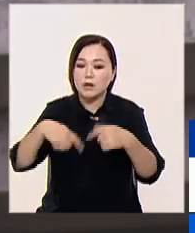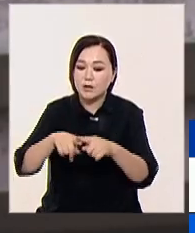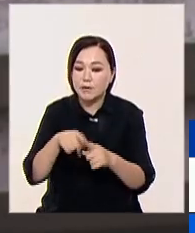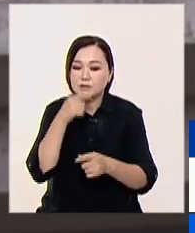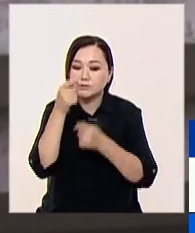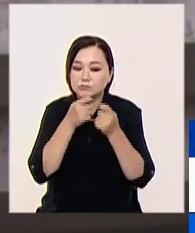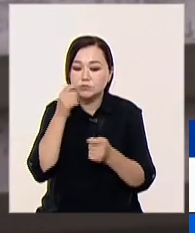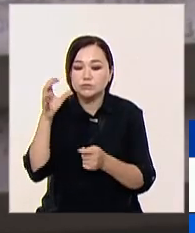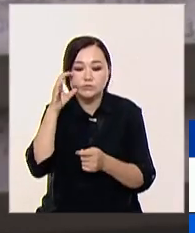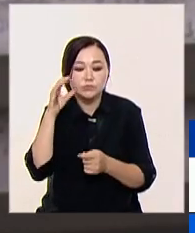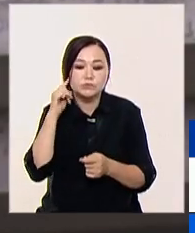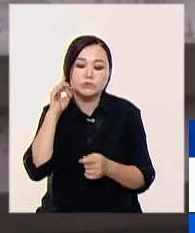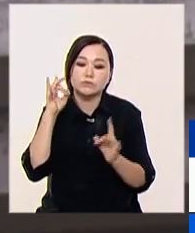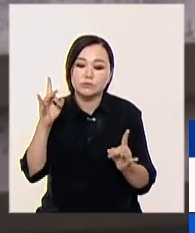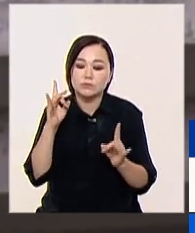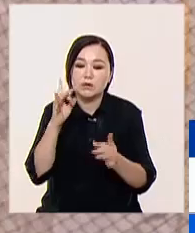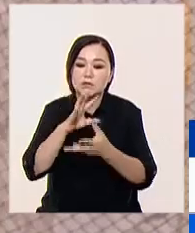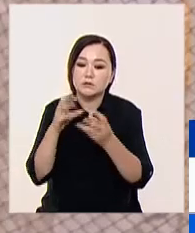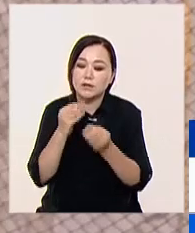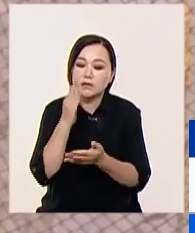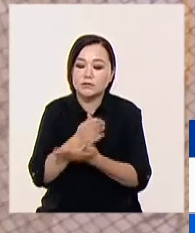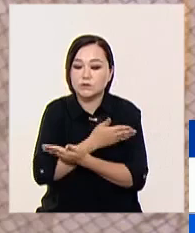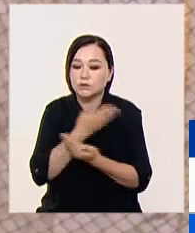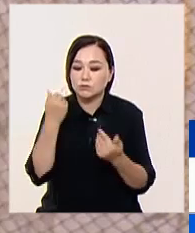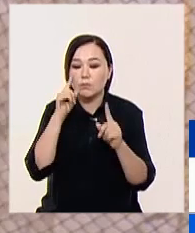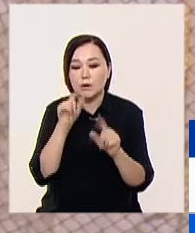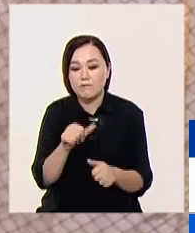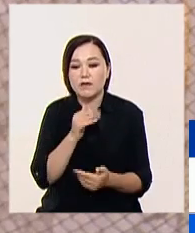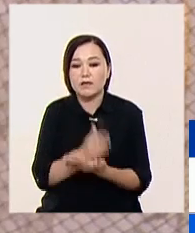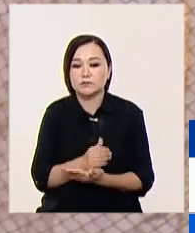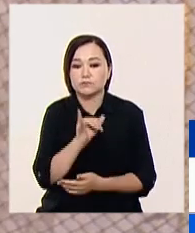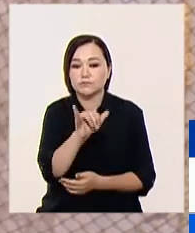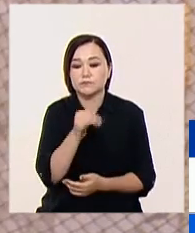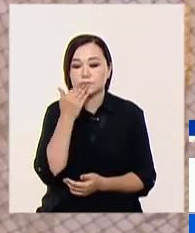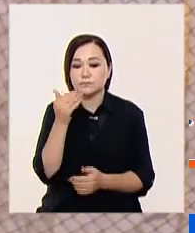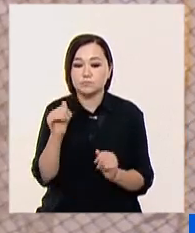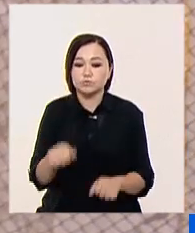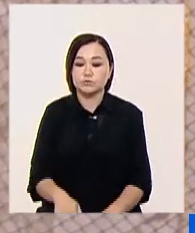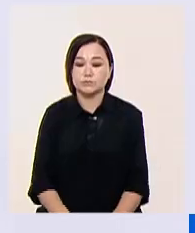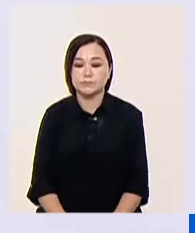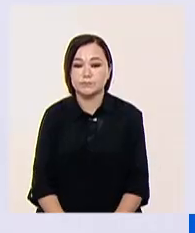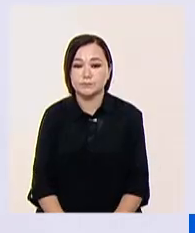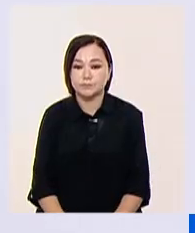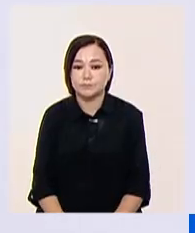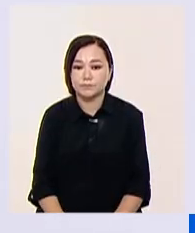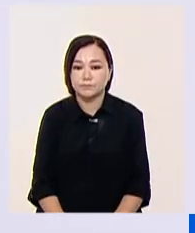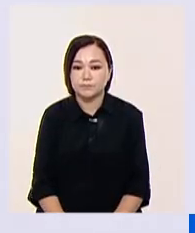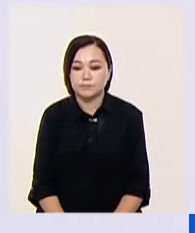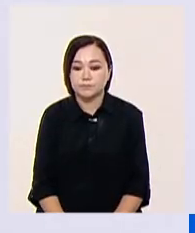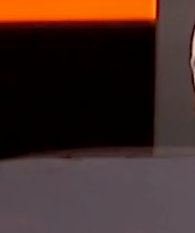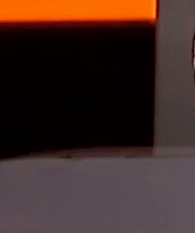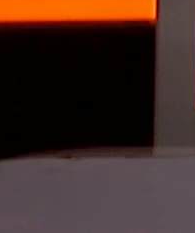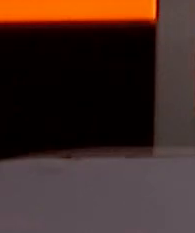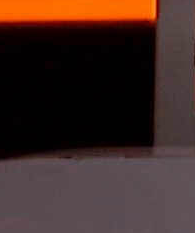оқшаулау стандарттары бойынша қорытындының бар жоғын сұрауға құқылысыз. Азамат Қабетов, Владислав Шишко, Информ бюро,